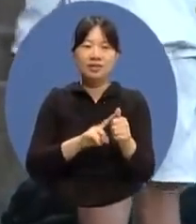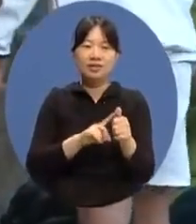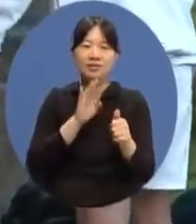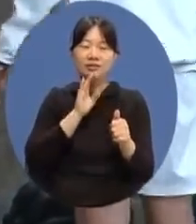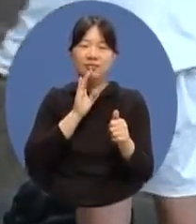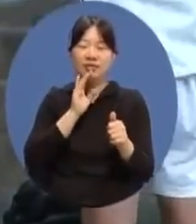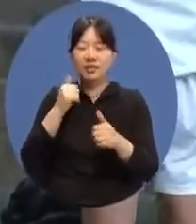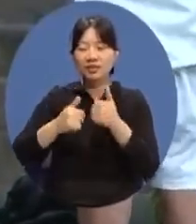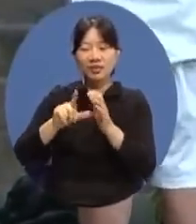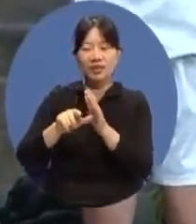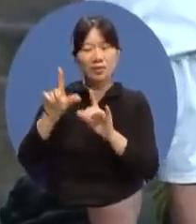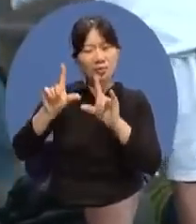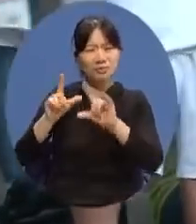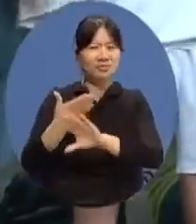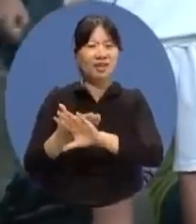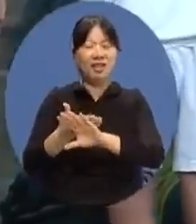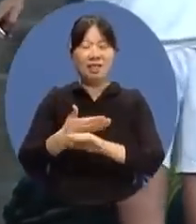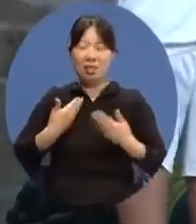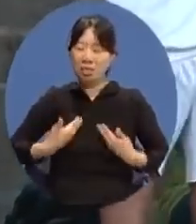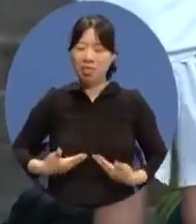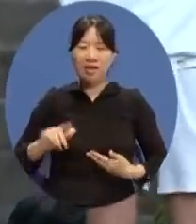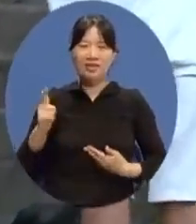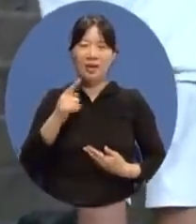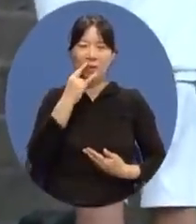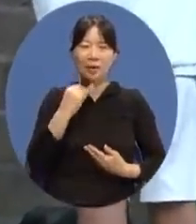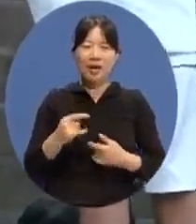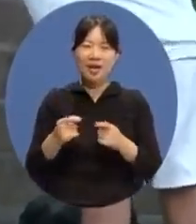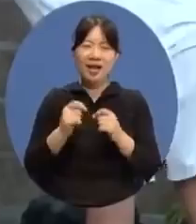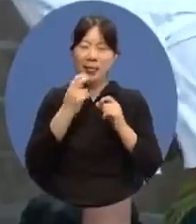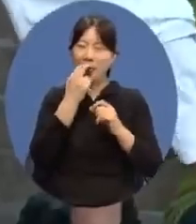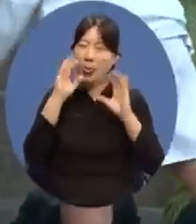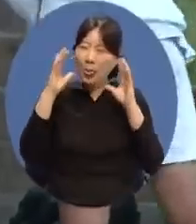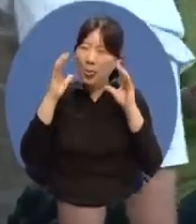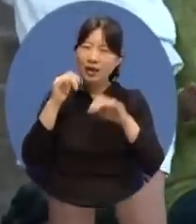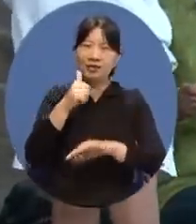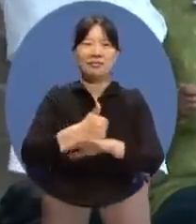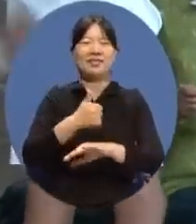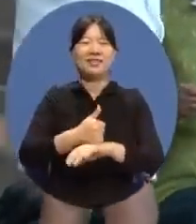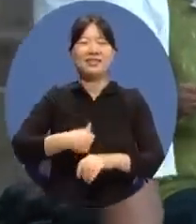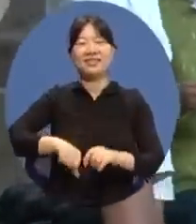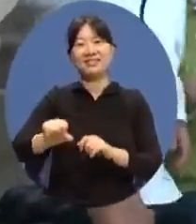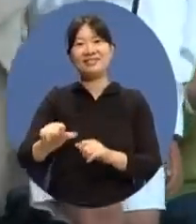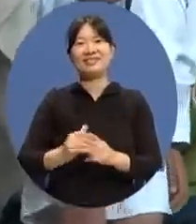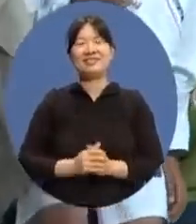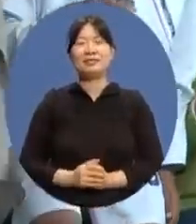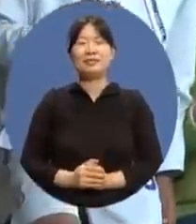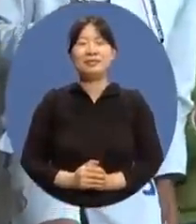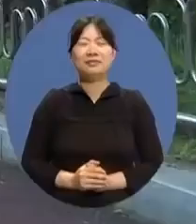진지했던 경기 때 모습과는 달리 엄마 옆에서는 어리광 부리는 막내 아들입니다.